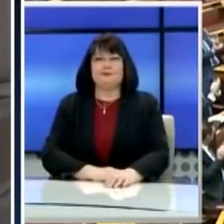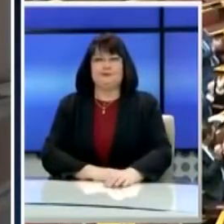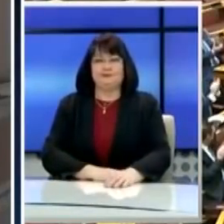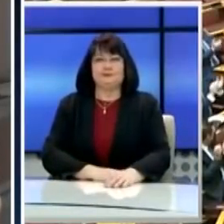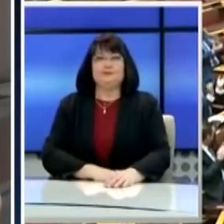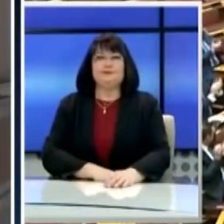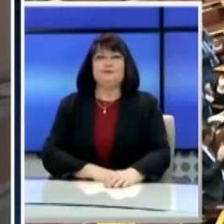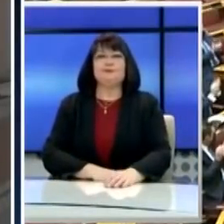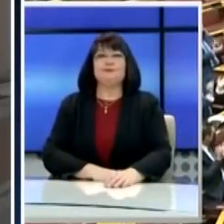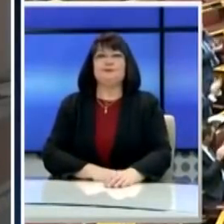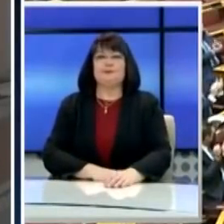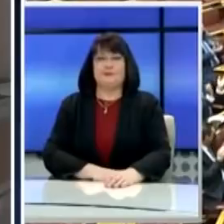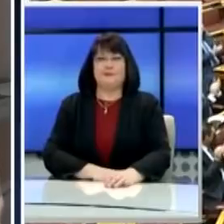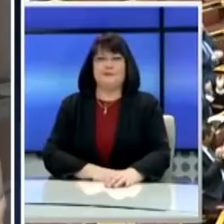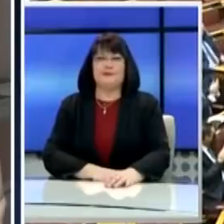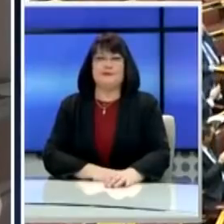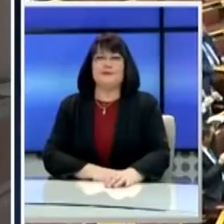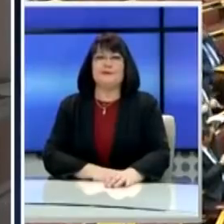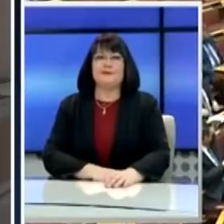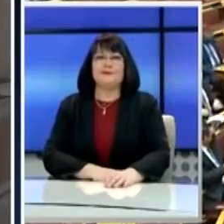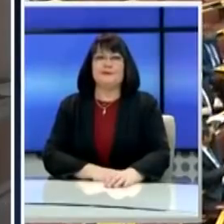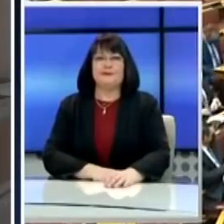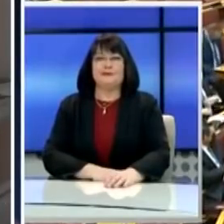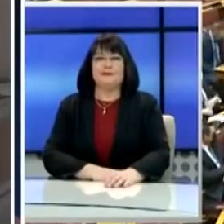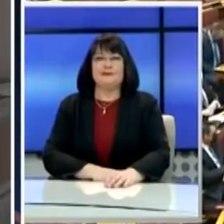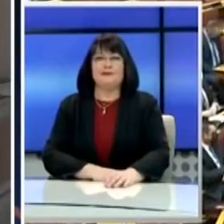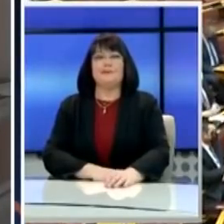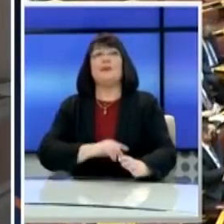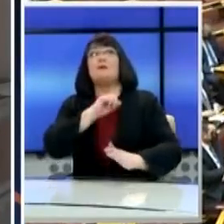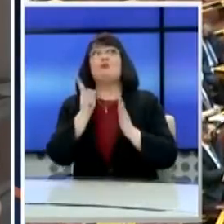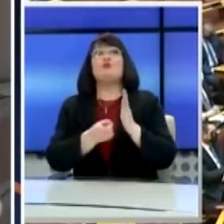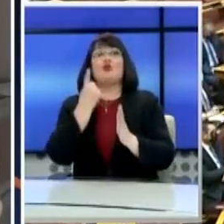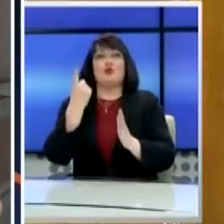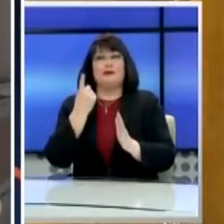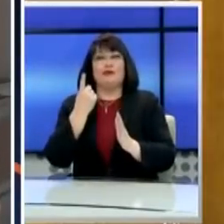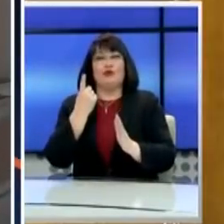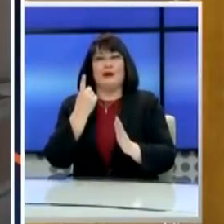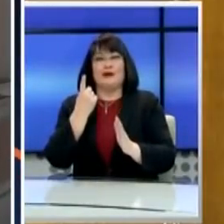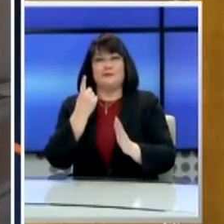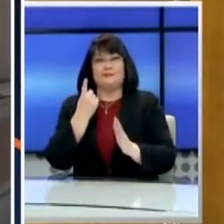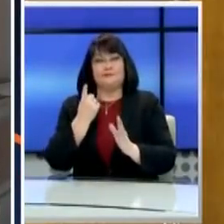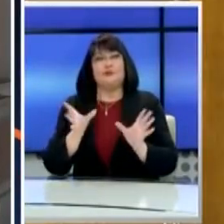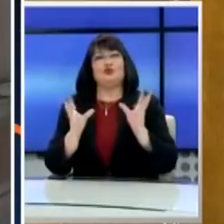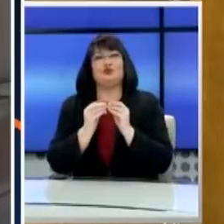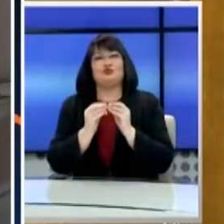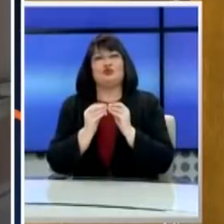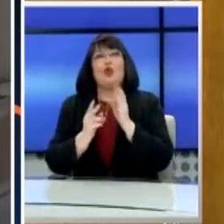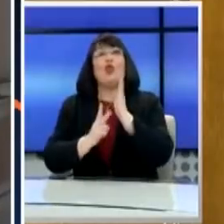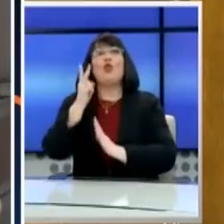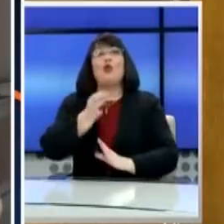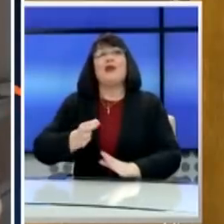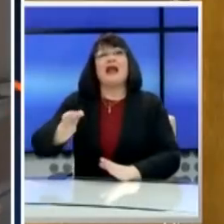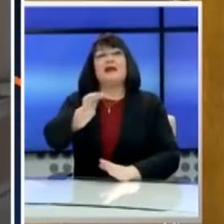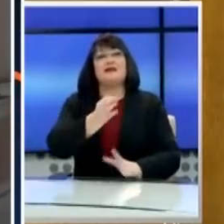του είναι μαζί με άλλους ηγέτες ευρωπαϊκών χωρών να ζητήσει την άμεση έγκριση του εμβολίου